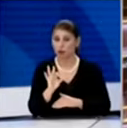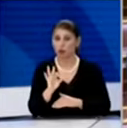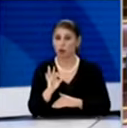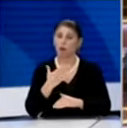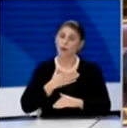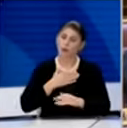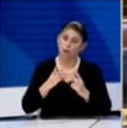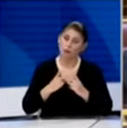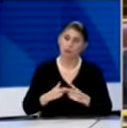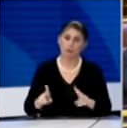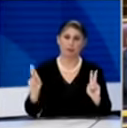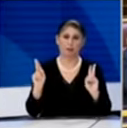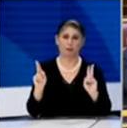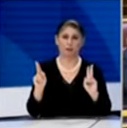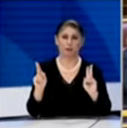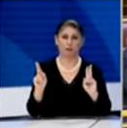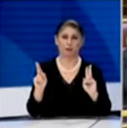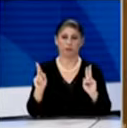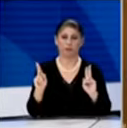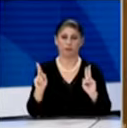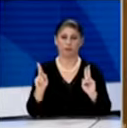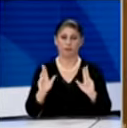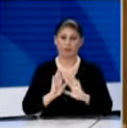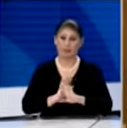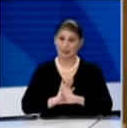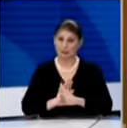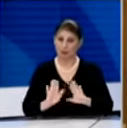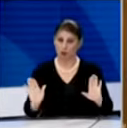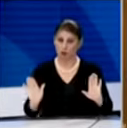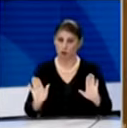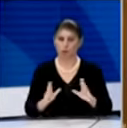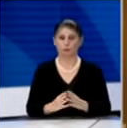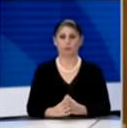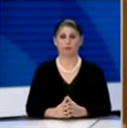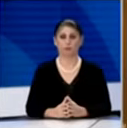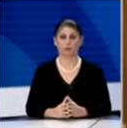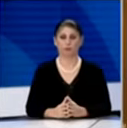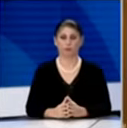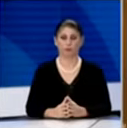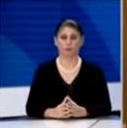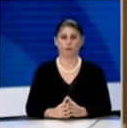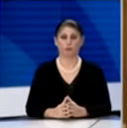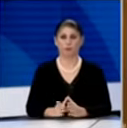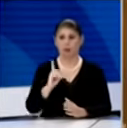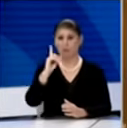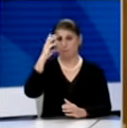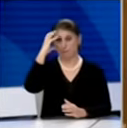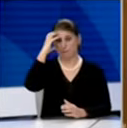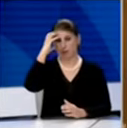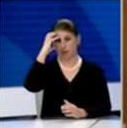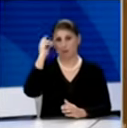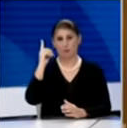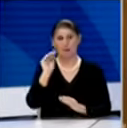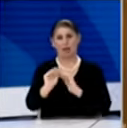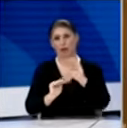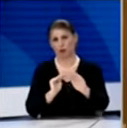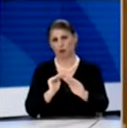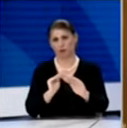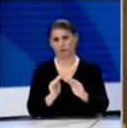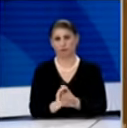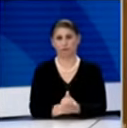θα μου επιτρέψετε να κλείσω με μία υπενθύμηση και μία